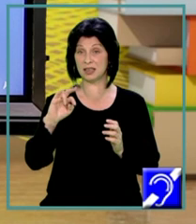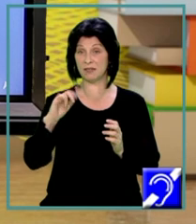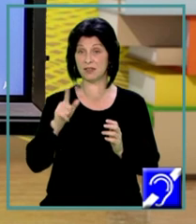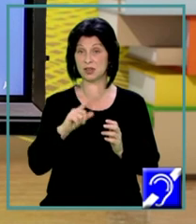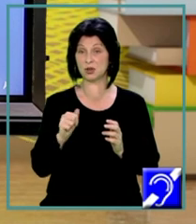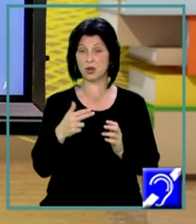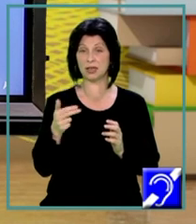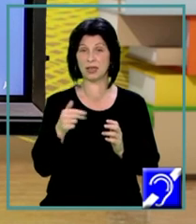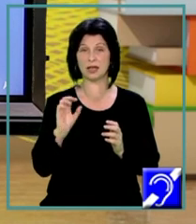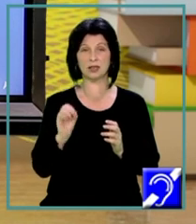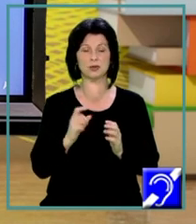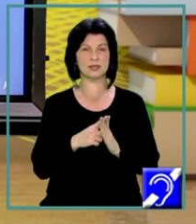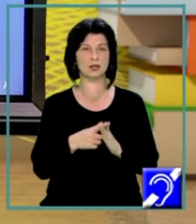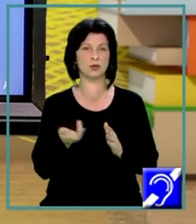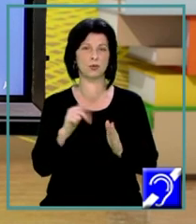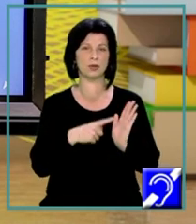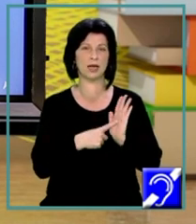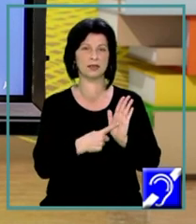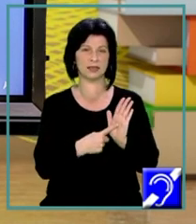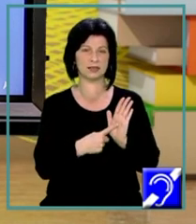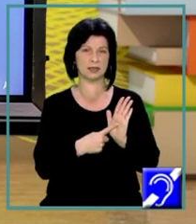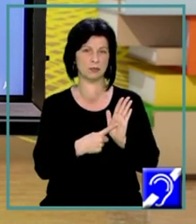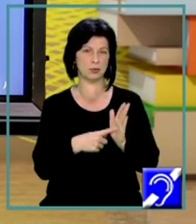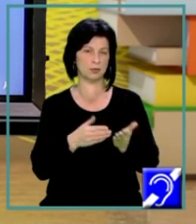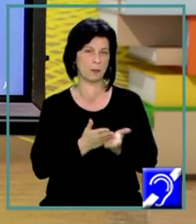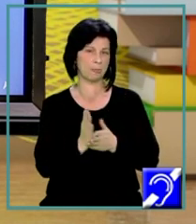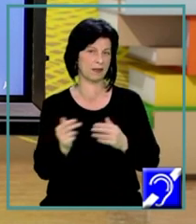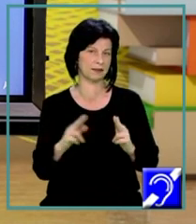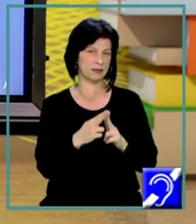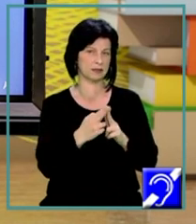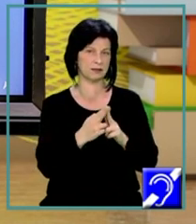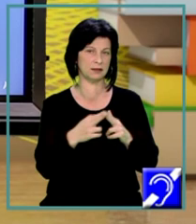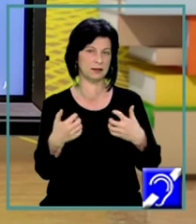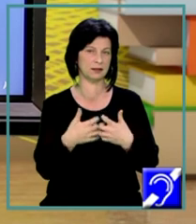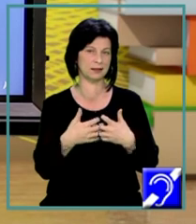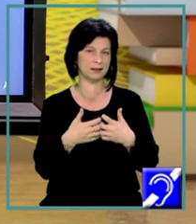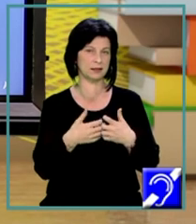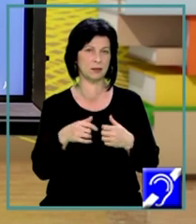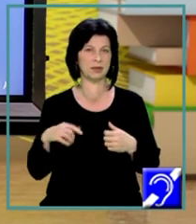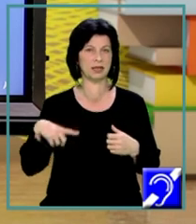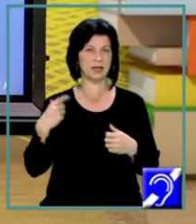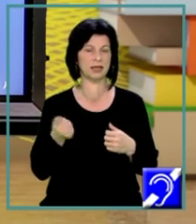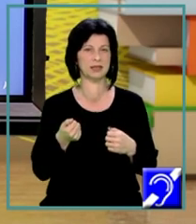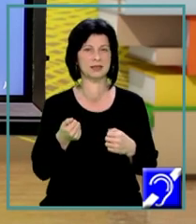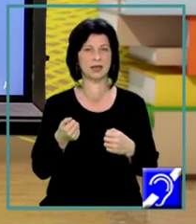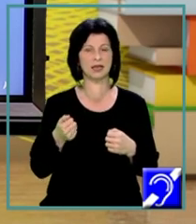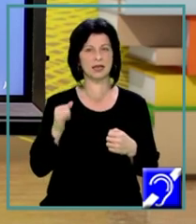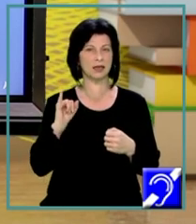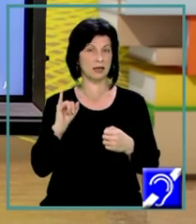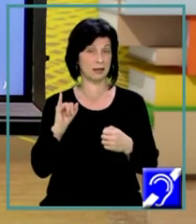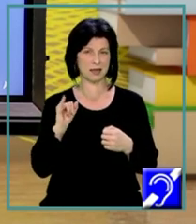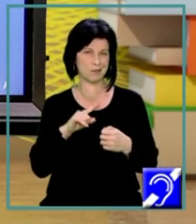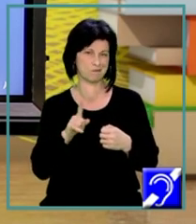alt exemplu de inel de Matrice de întâlnit în examene este notația e nu este consacrată